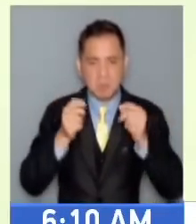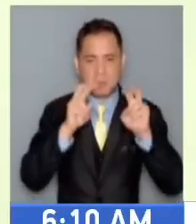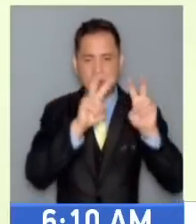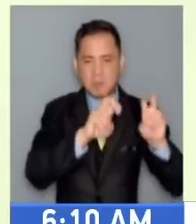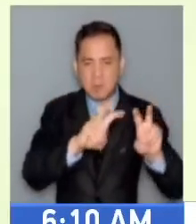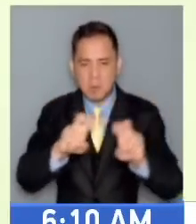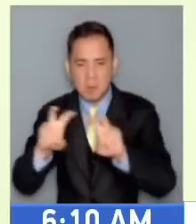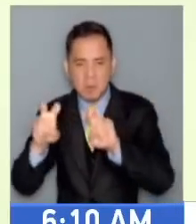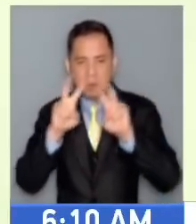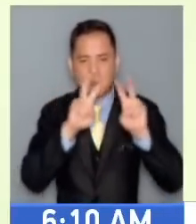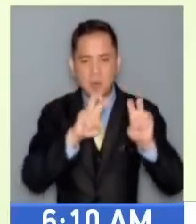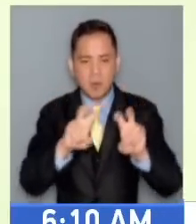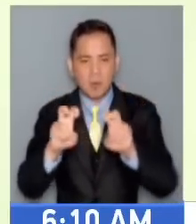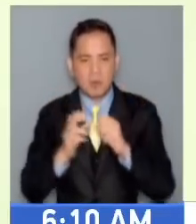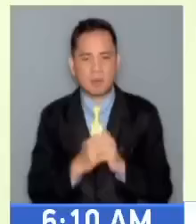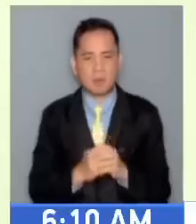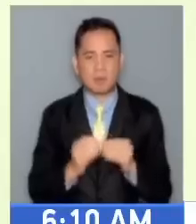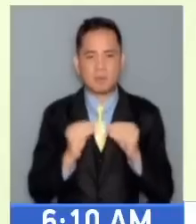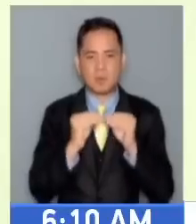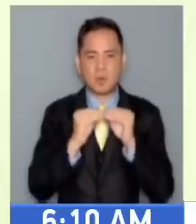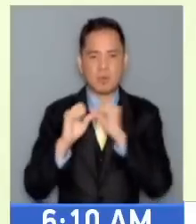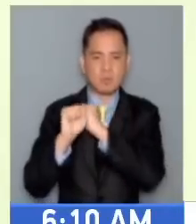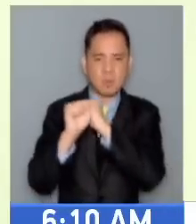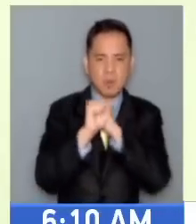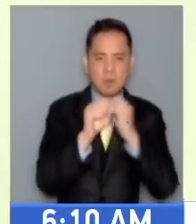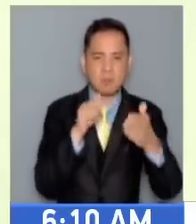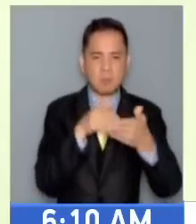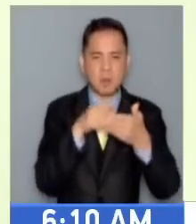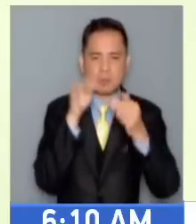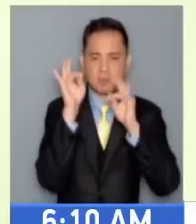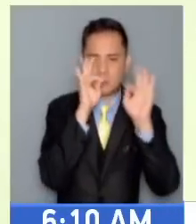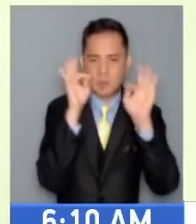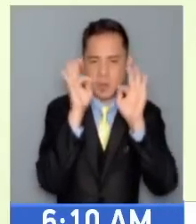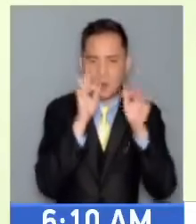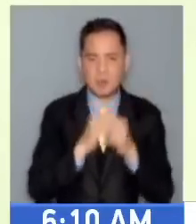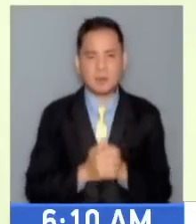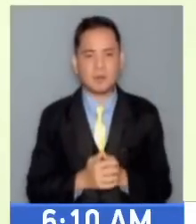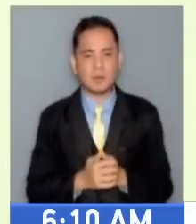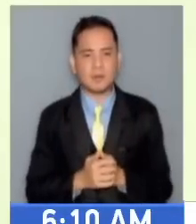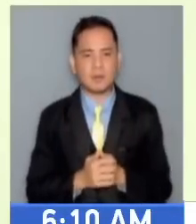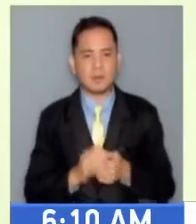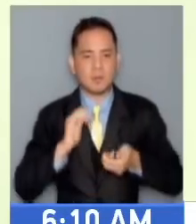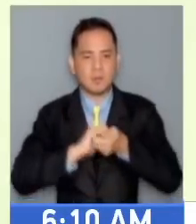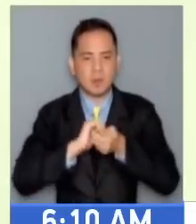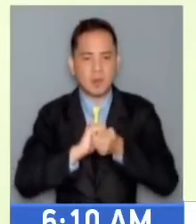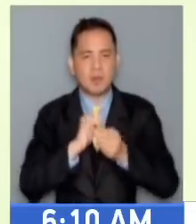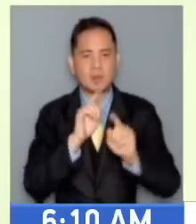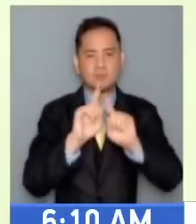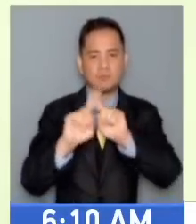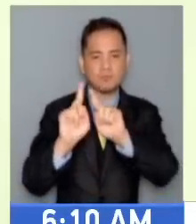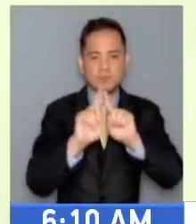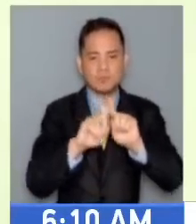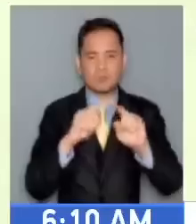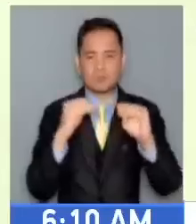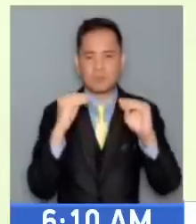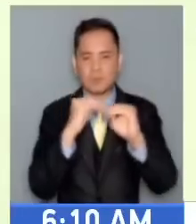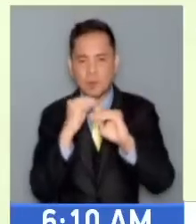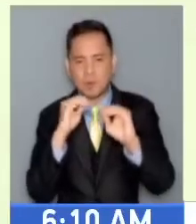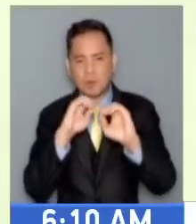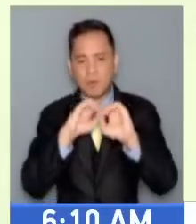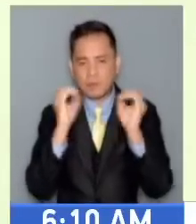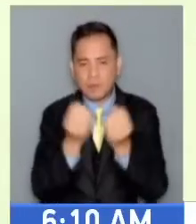campaign, no, sa ato ang PNP o sa ato ang partner law enforcement offices, so successful ang